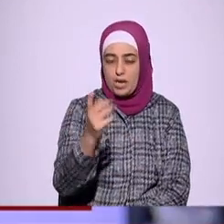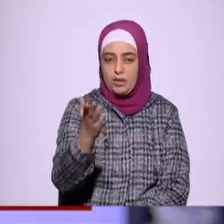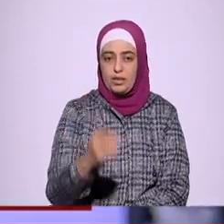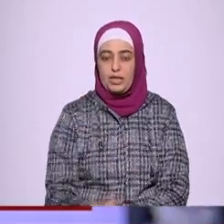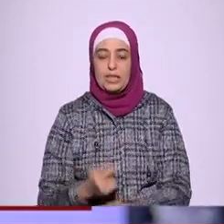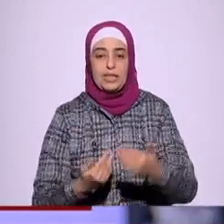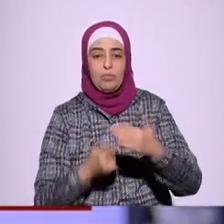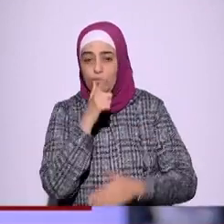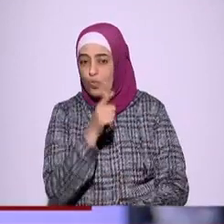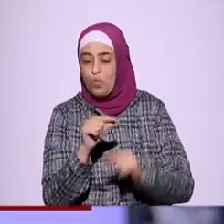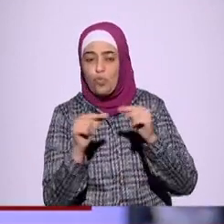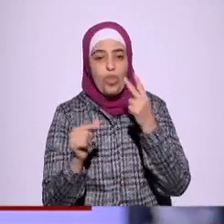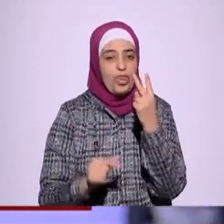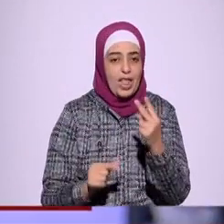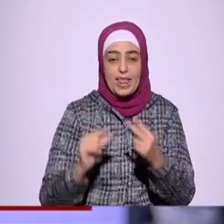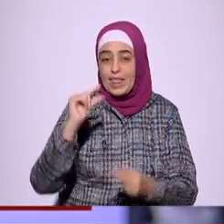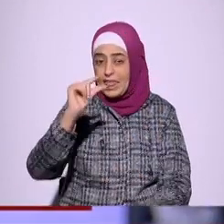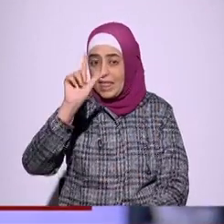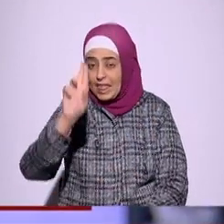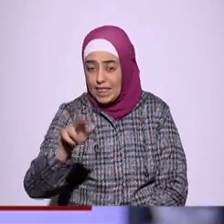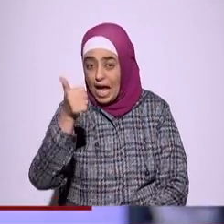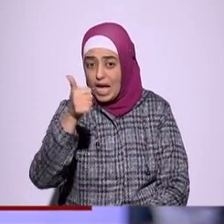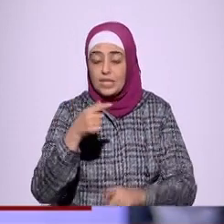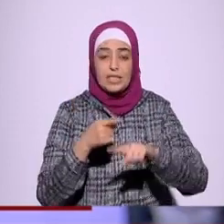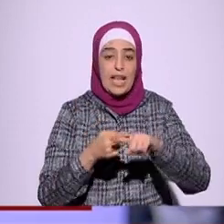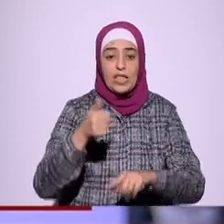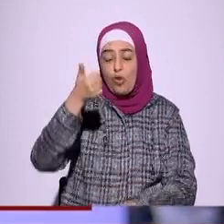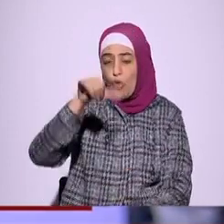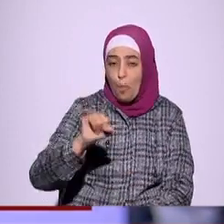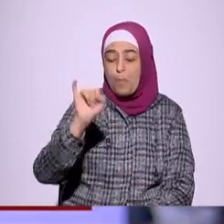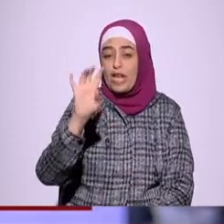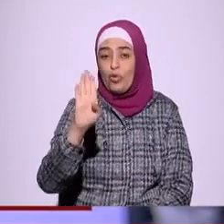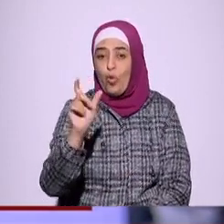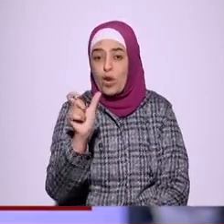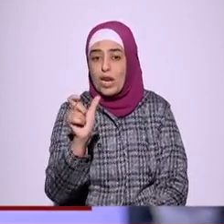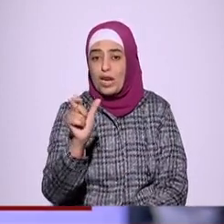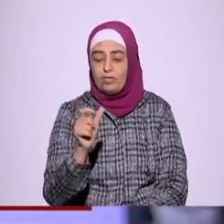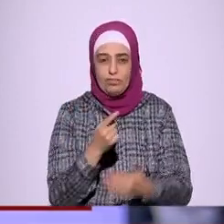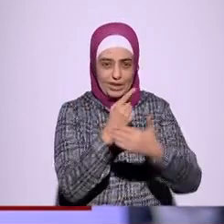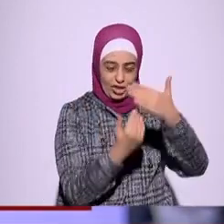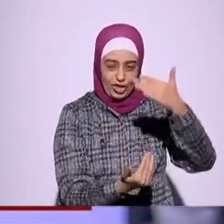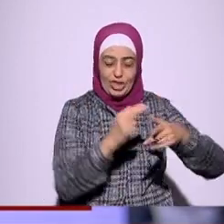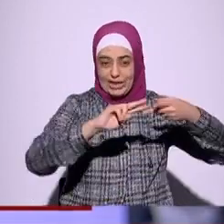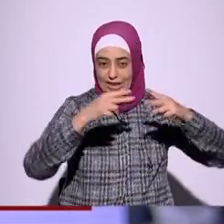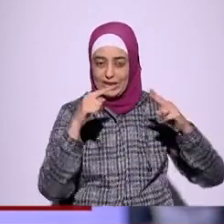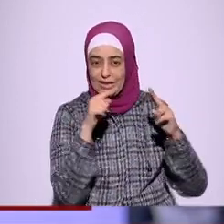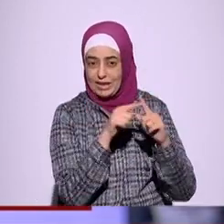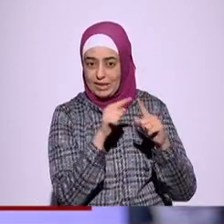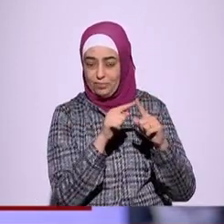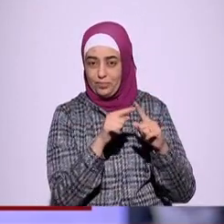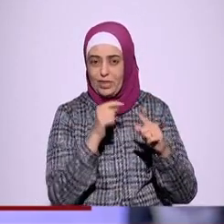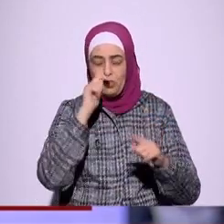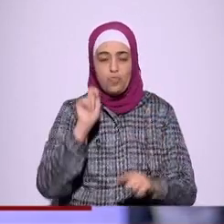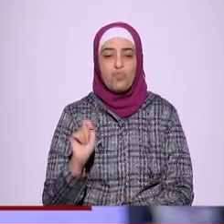دلتا وأوميكرون، هل يعني انتقال الفيروس إلى سلالة جديدة أوميكرون وتتسم